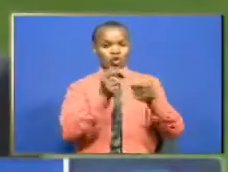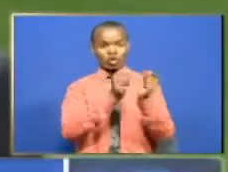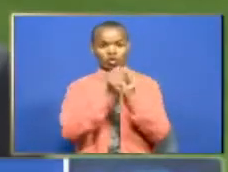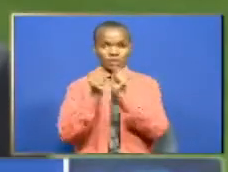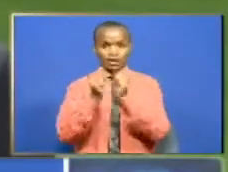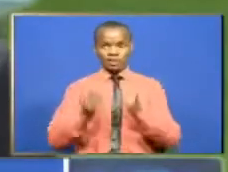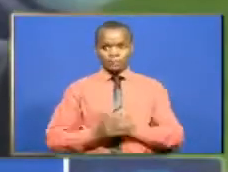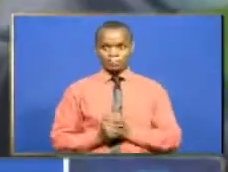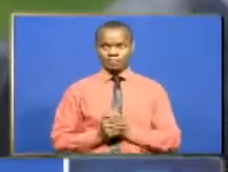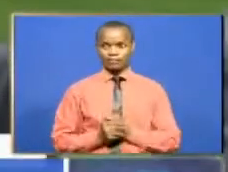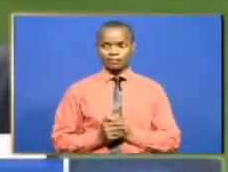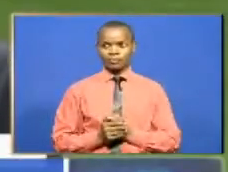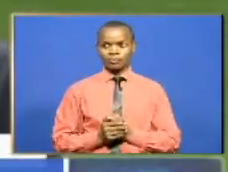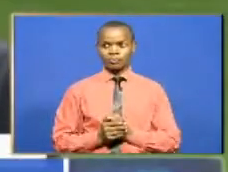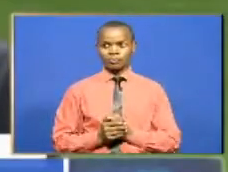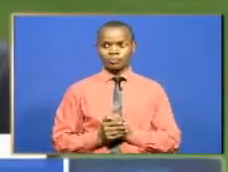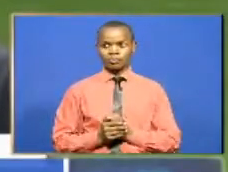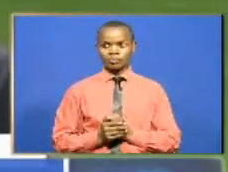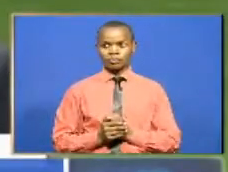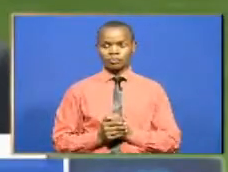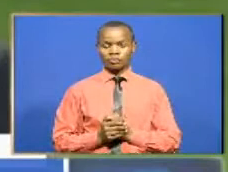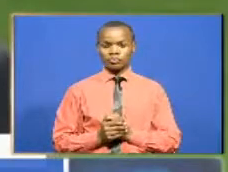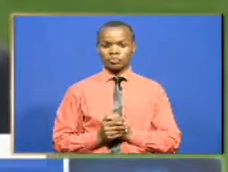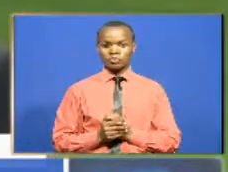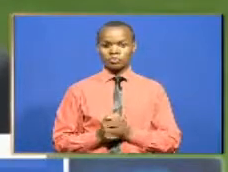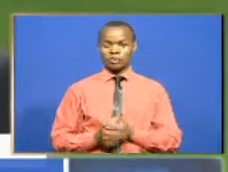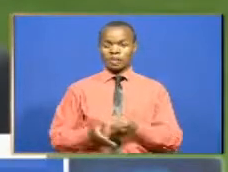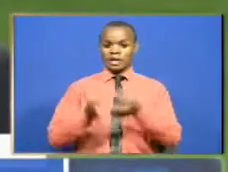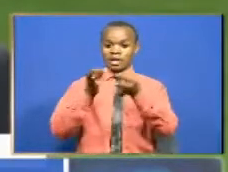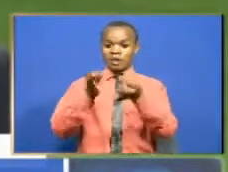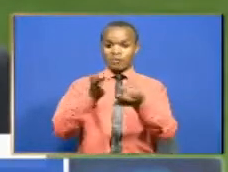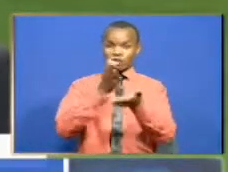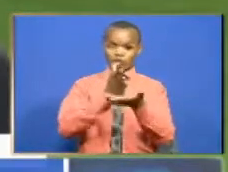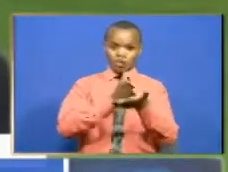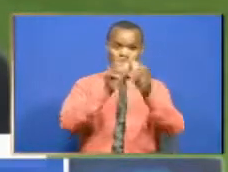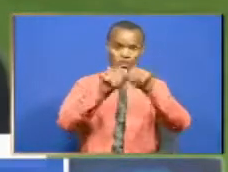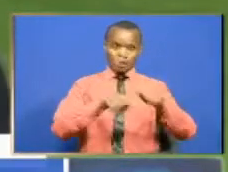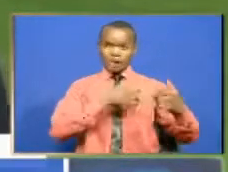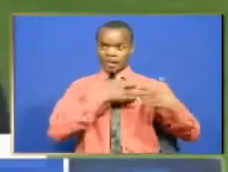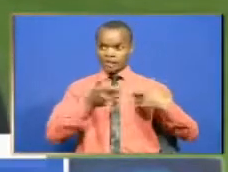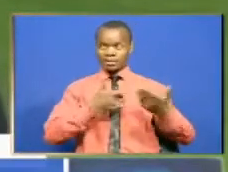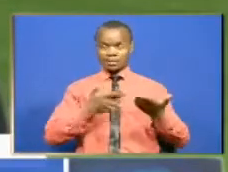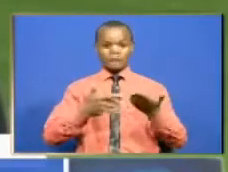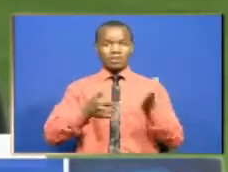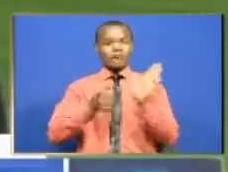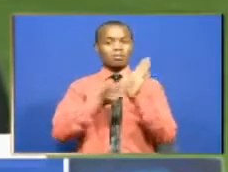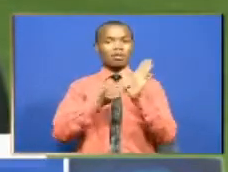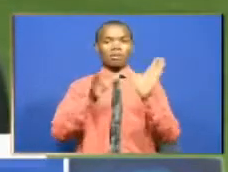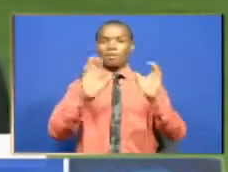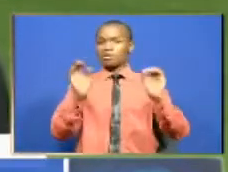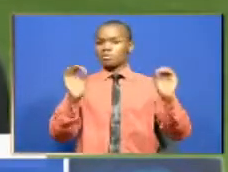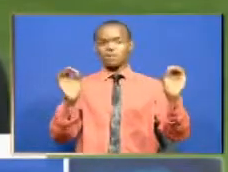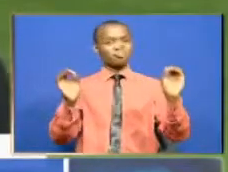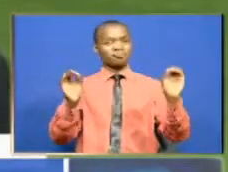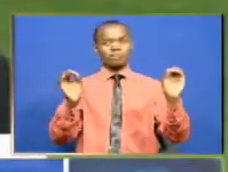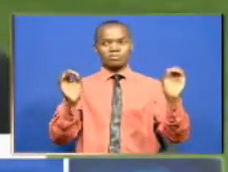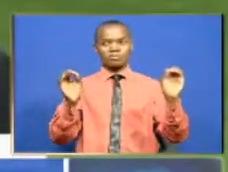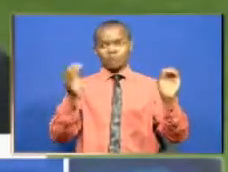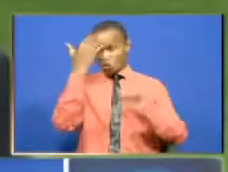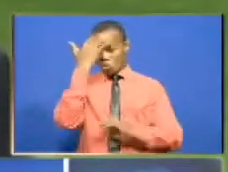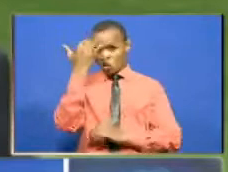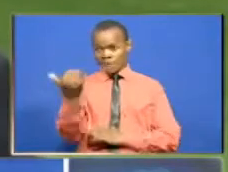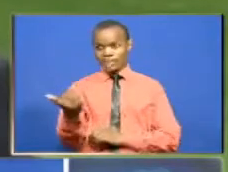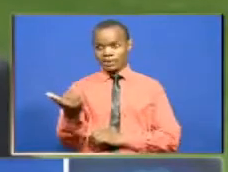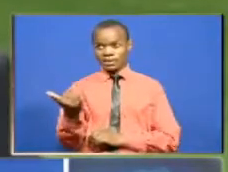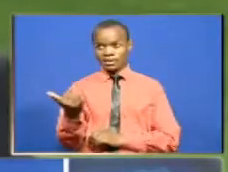elected. So long as the one is shall consider, I don't see any problem with it. And